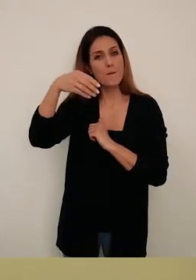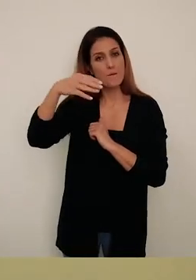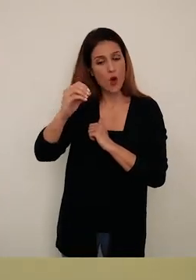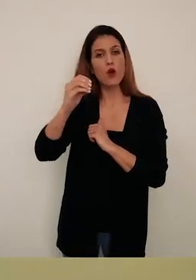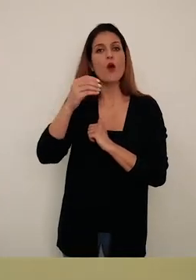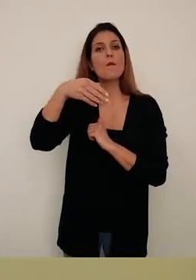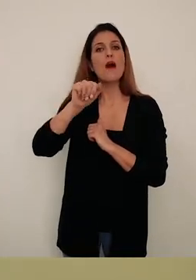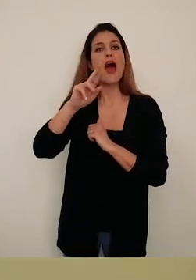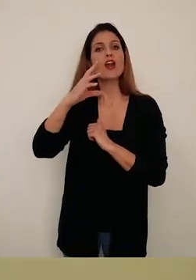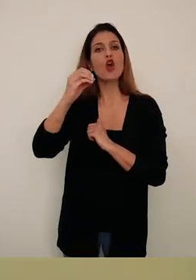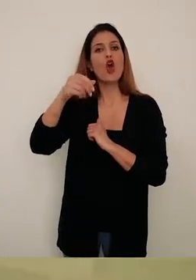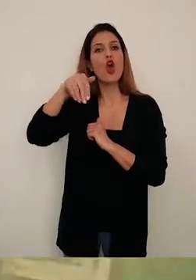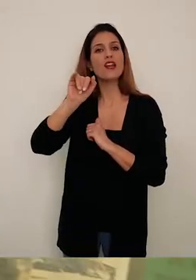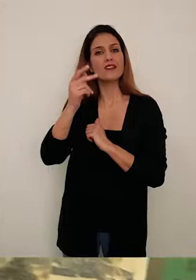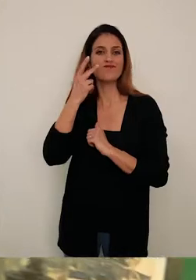di bronzo.